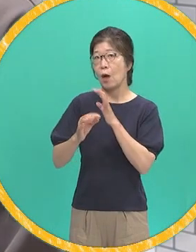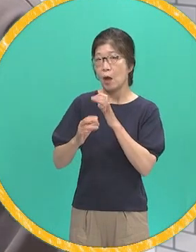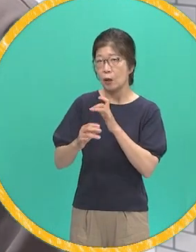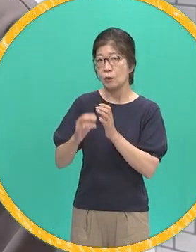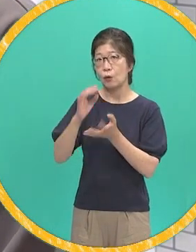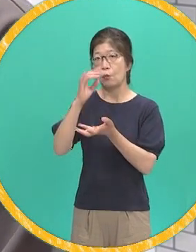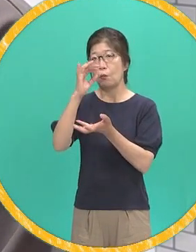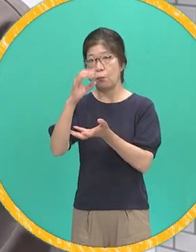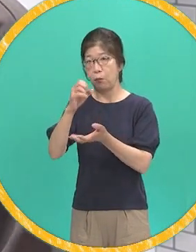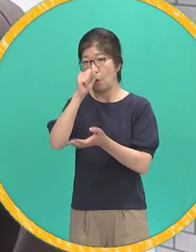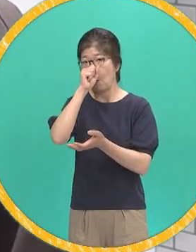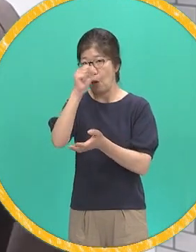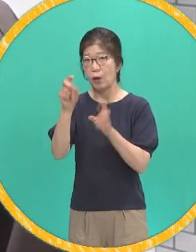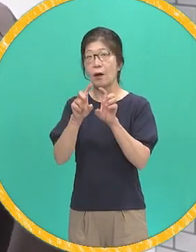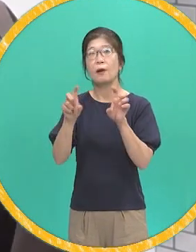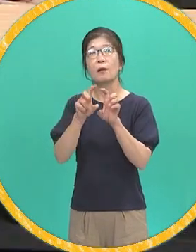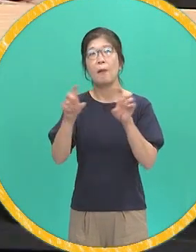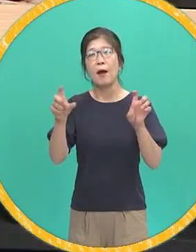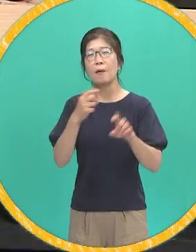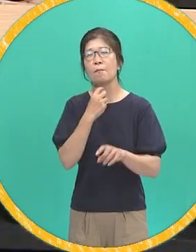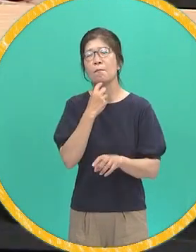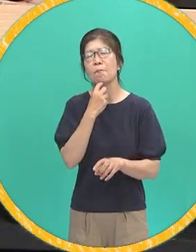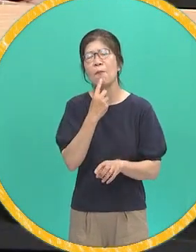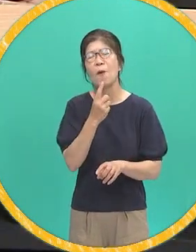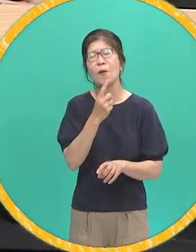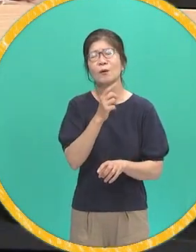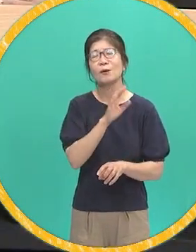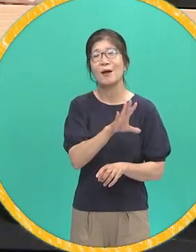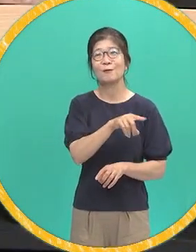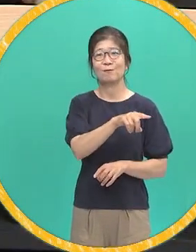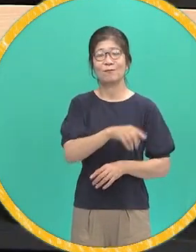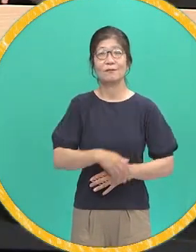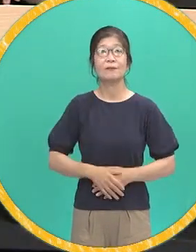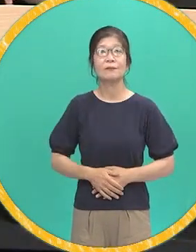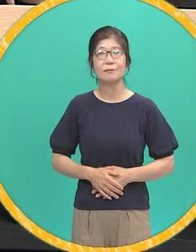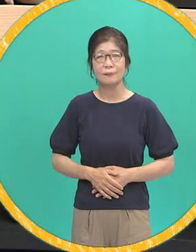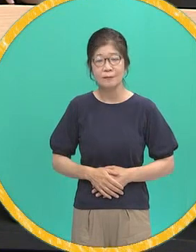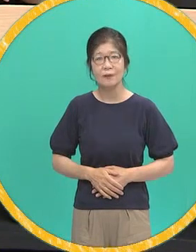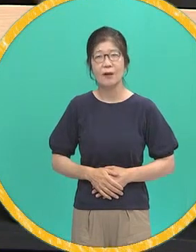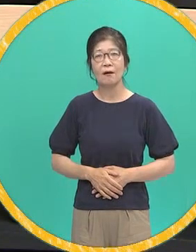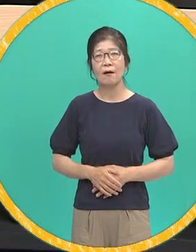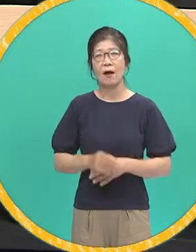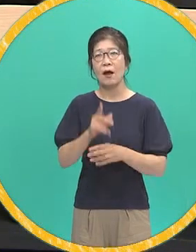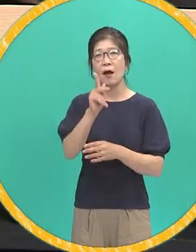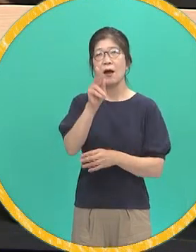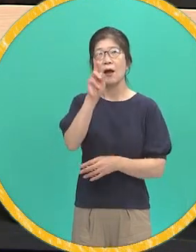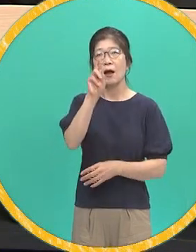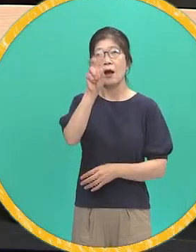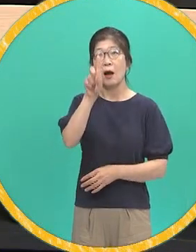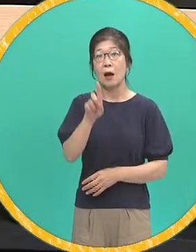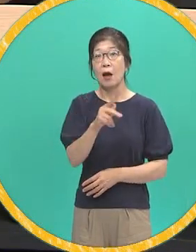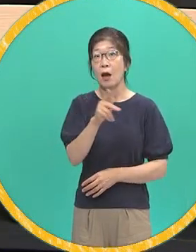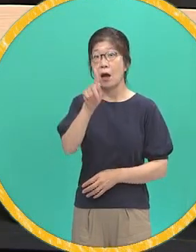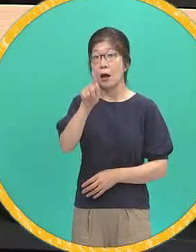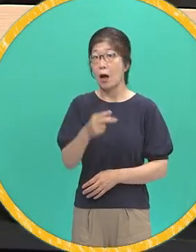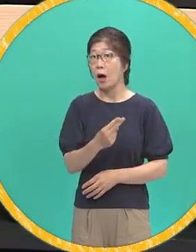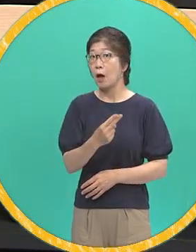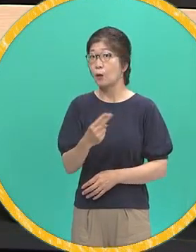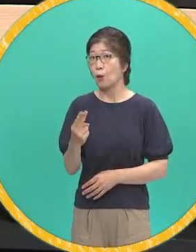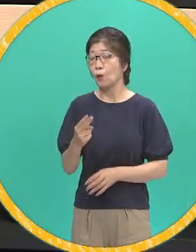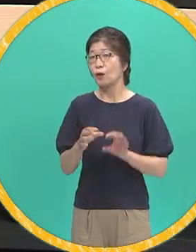が魅力はそこだけじゃないんですよねそうなんです演奏に花を添えるカラーガードについて